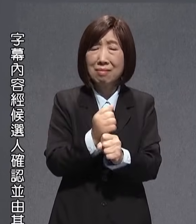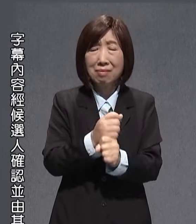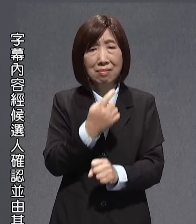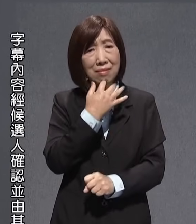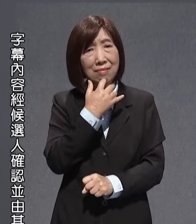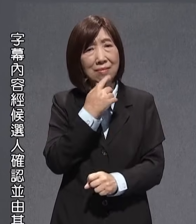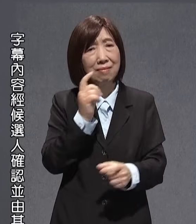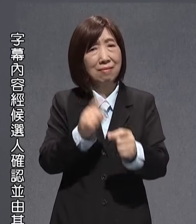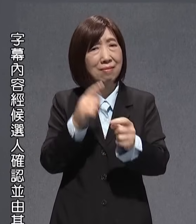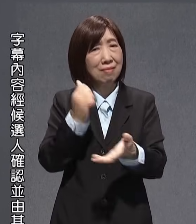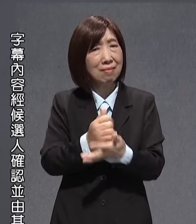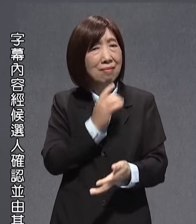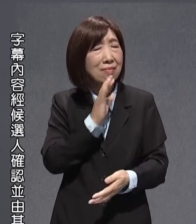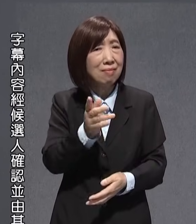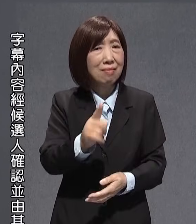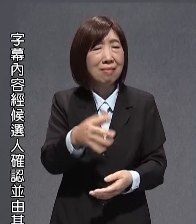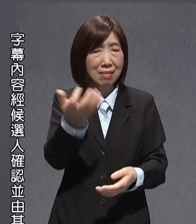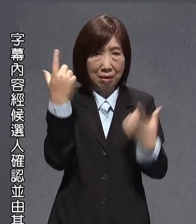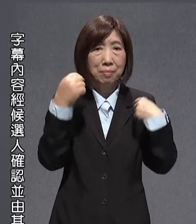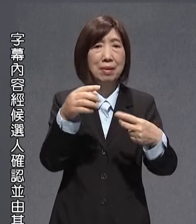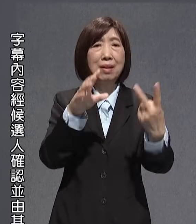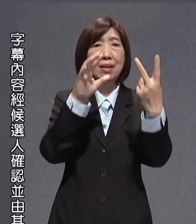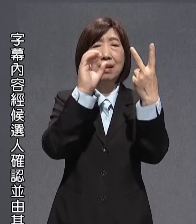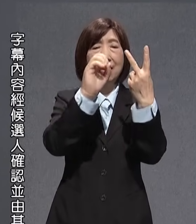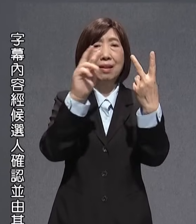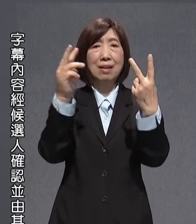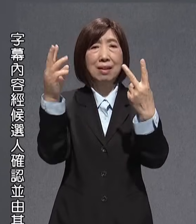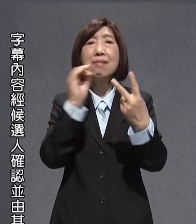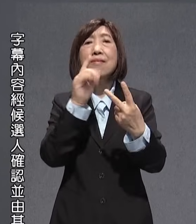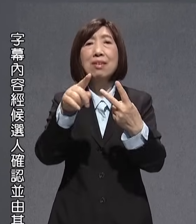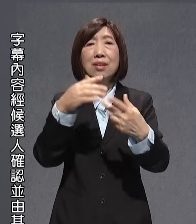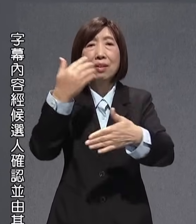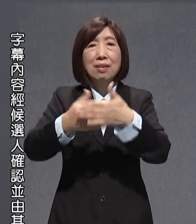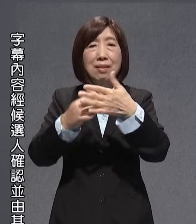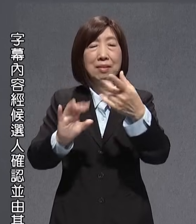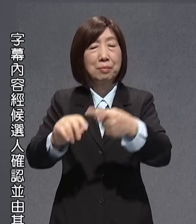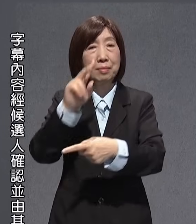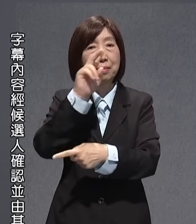划2030，你们要减碳24%-25%。